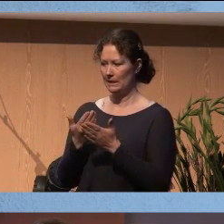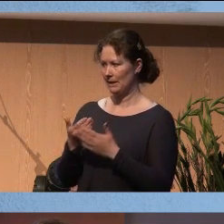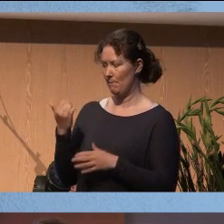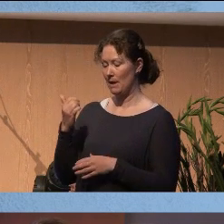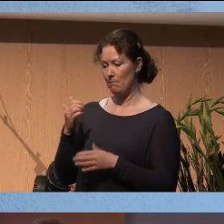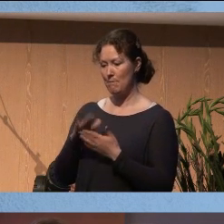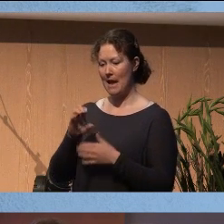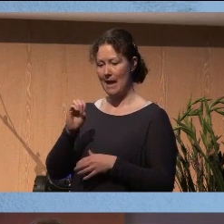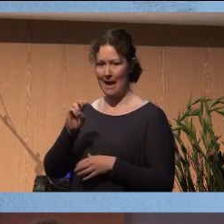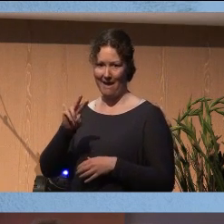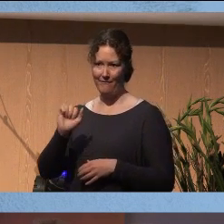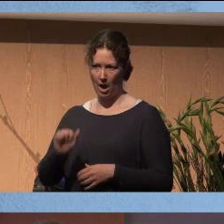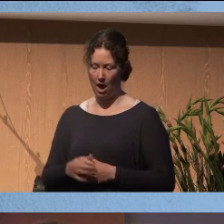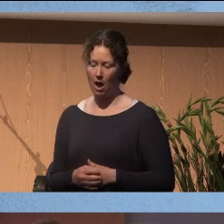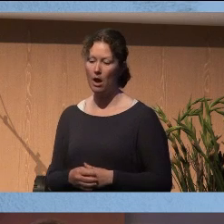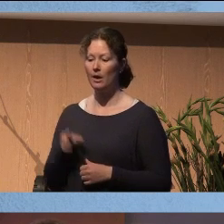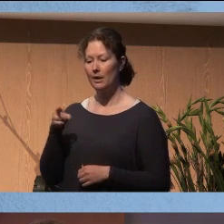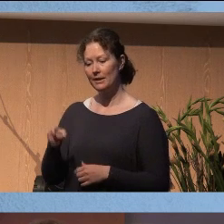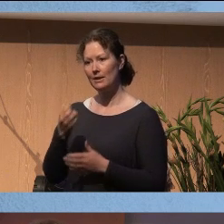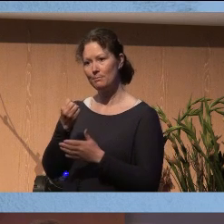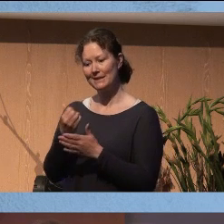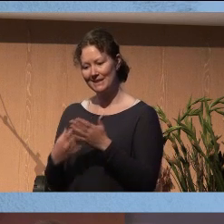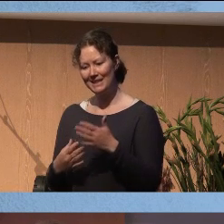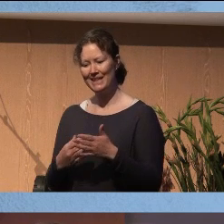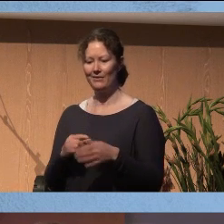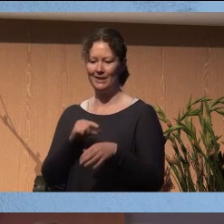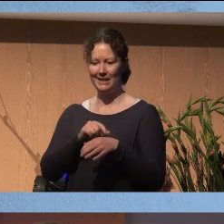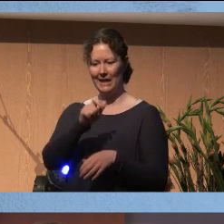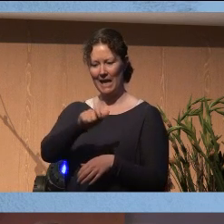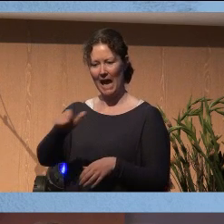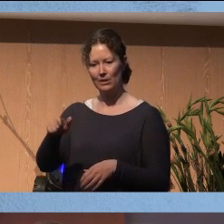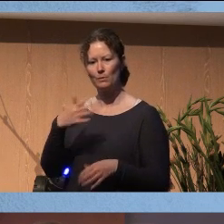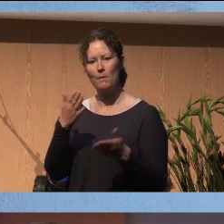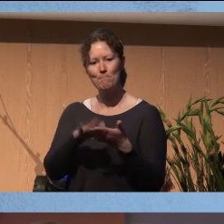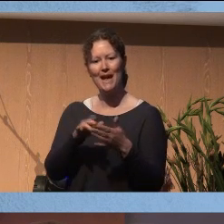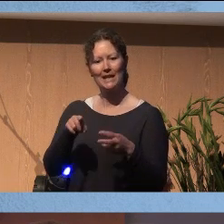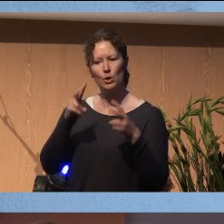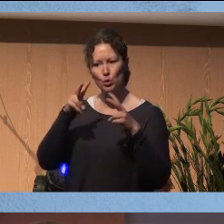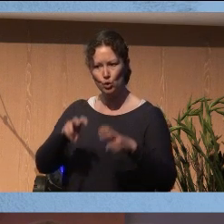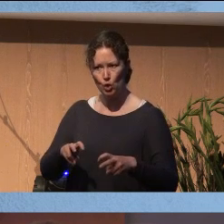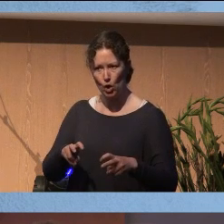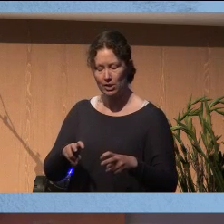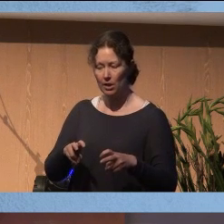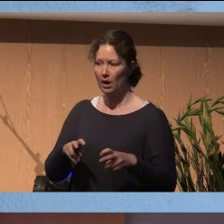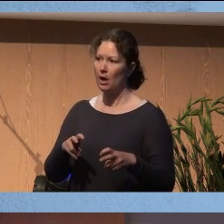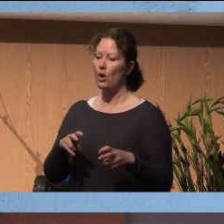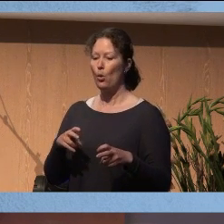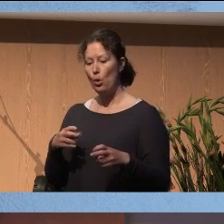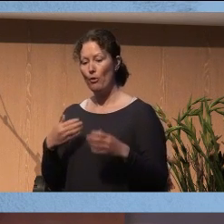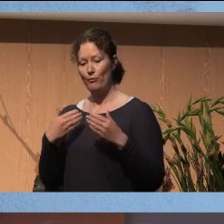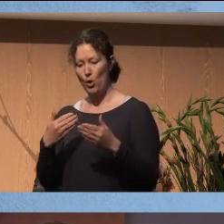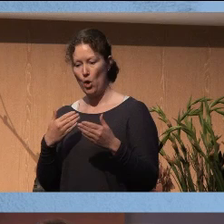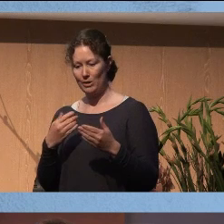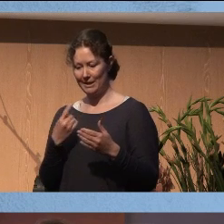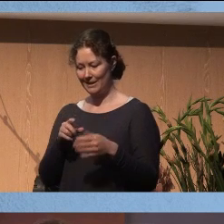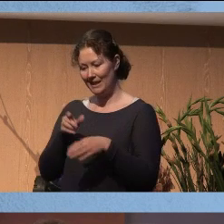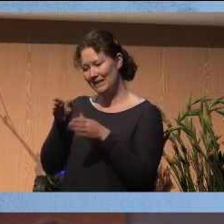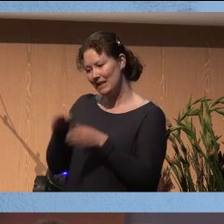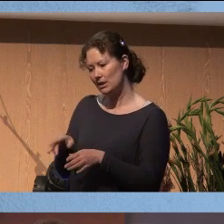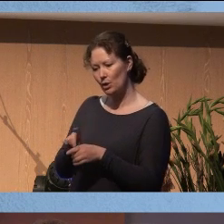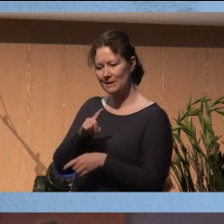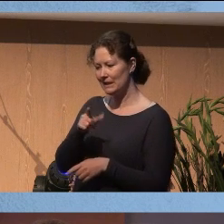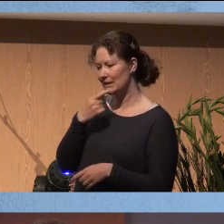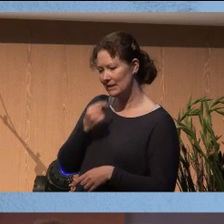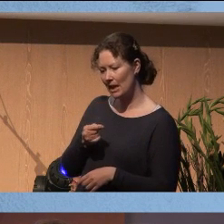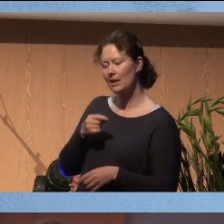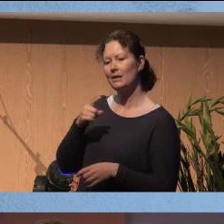Eva, beskriver faktisk legene som var med I undersøkelsen at å forholde seg til tilstander de ikke kjenner